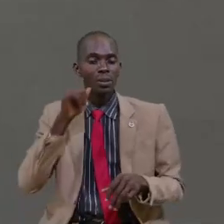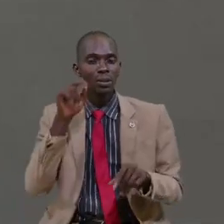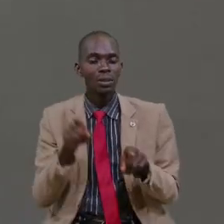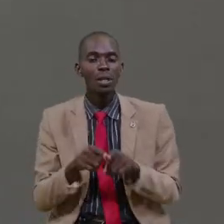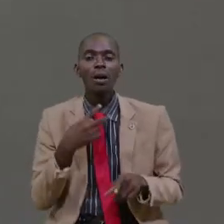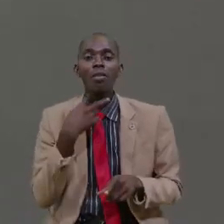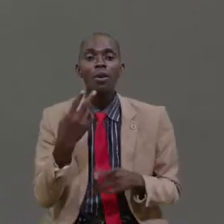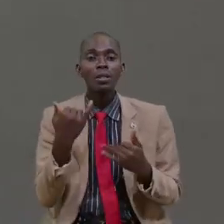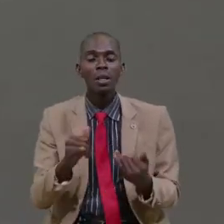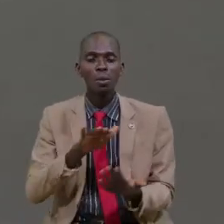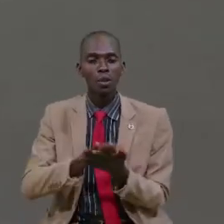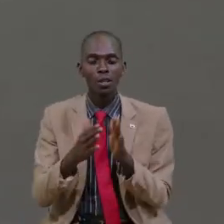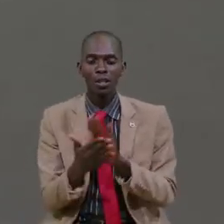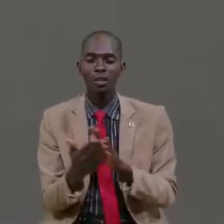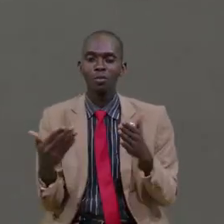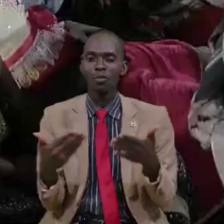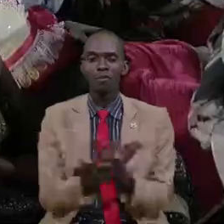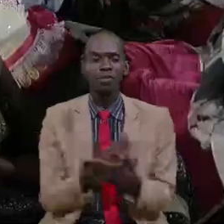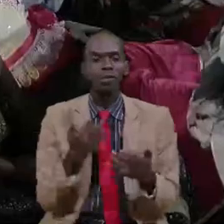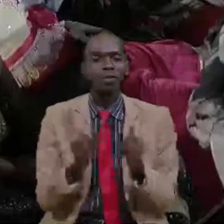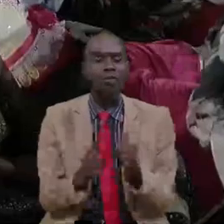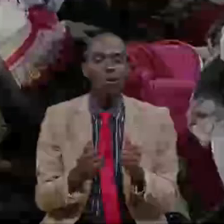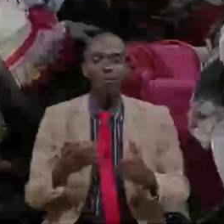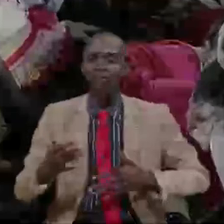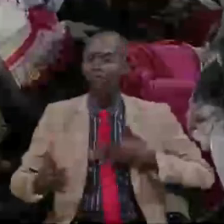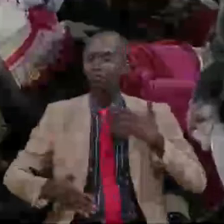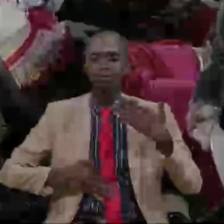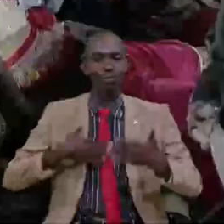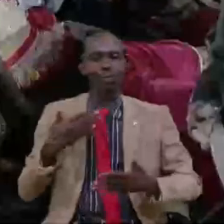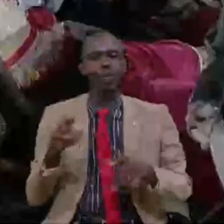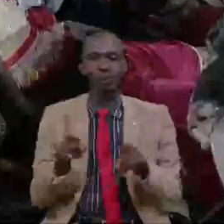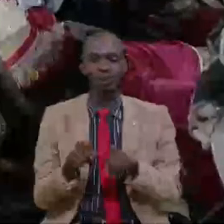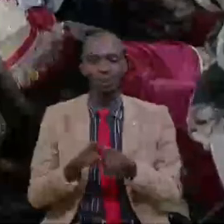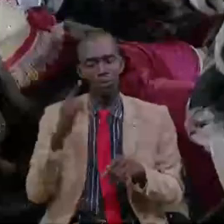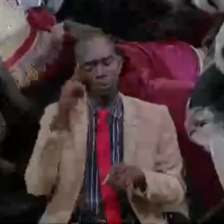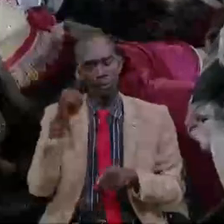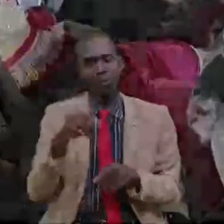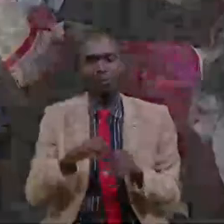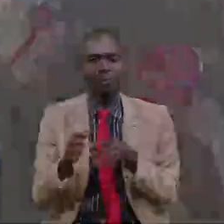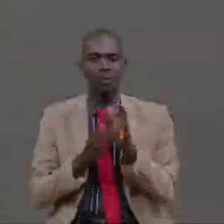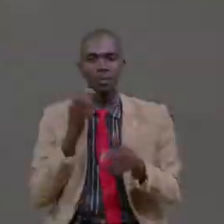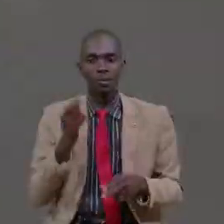sont devenues nouvelles. La voix de joie dans ta vie.